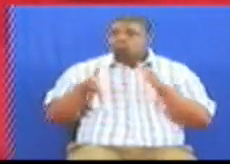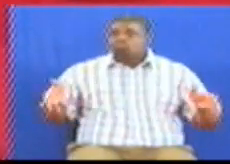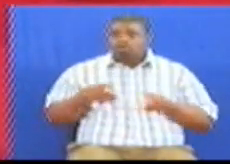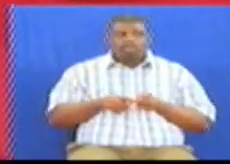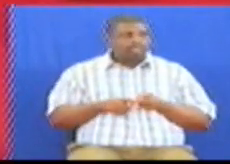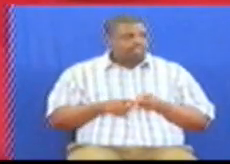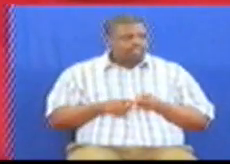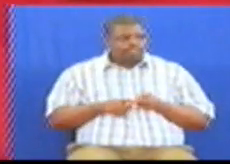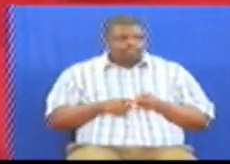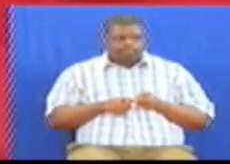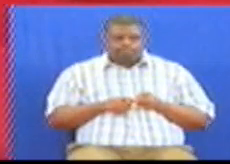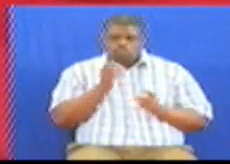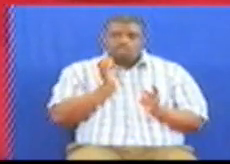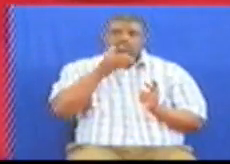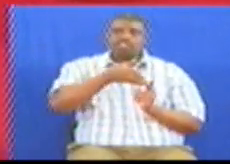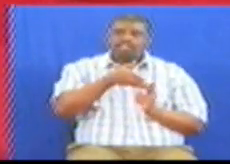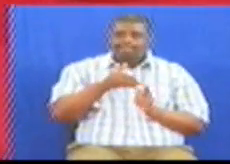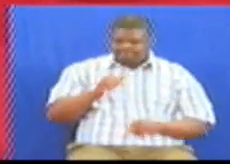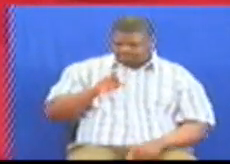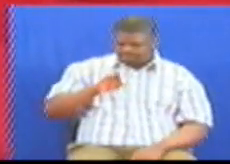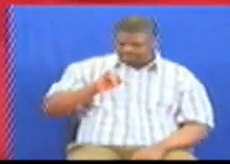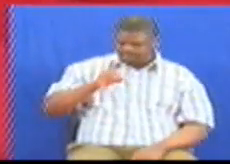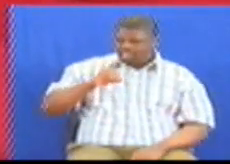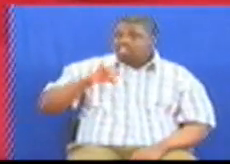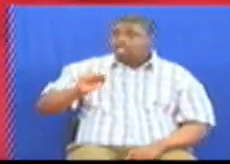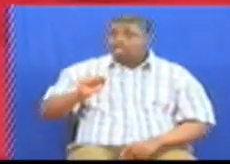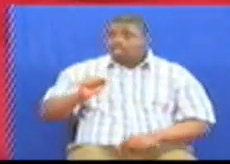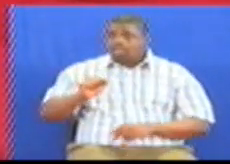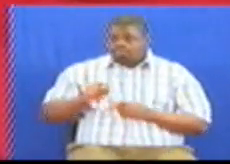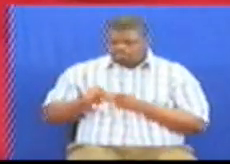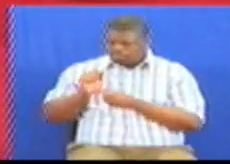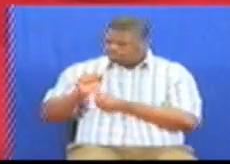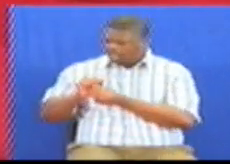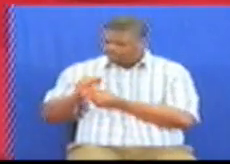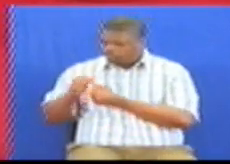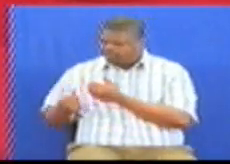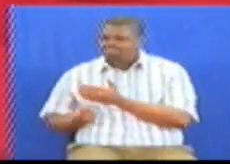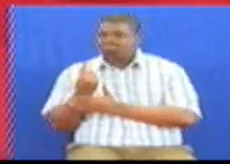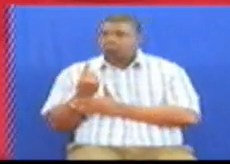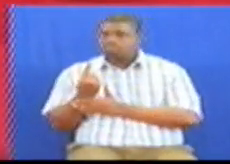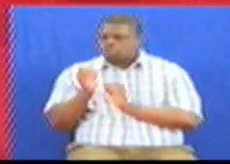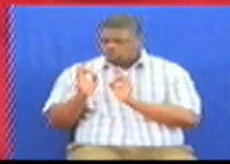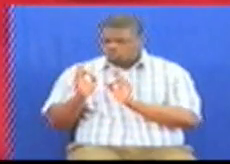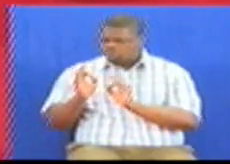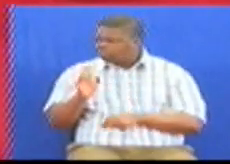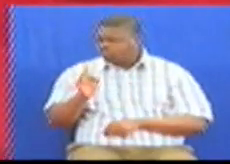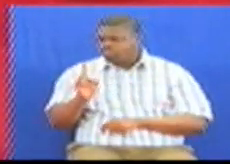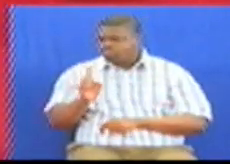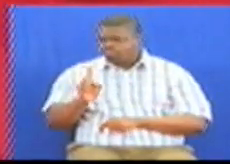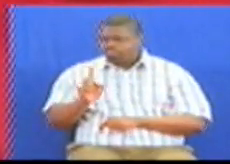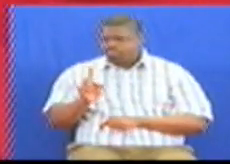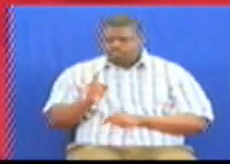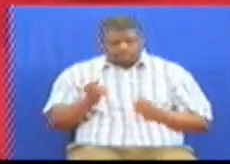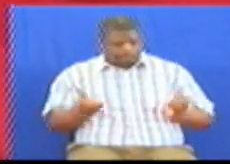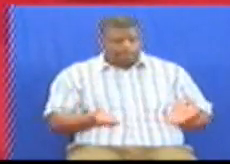kupata bilioni 5 kwa ajili ya fidia na pesa nyingine. Lakini Mheshimiwa Naibu Spika, kuna jambo limetokea ambalo tunaliona liko sawa tuliweke vizuri, kwamba